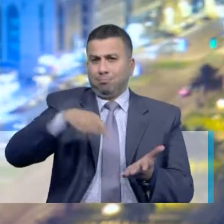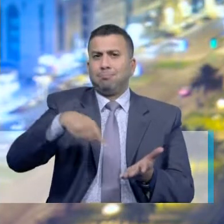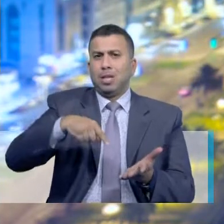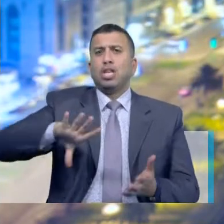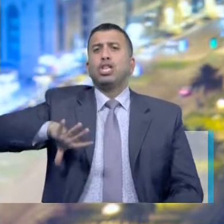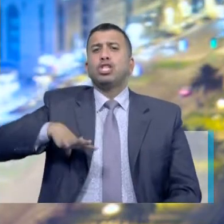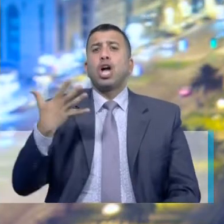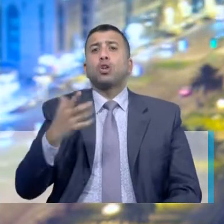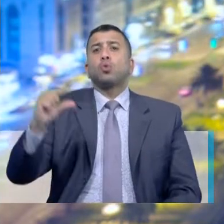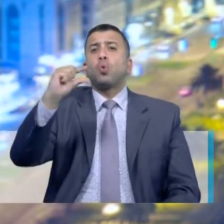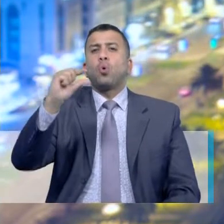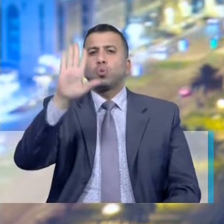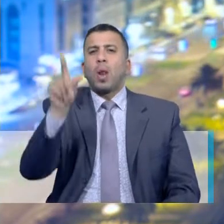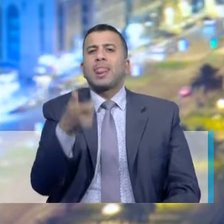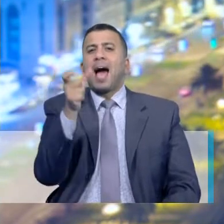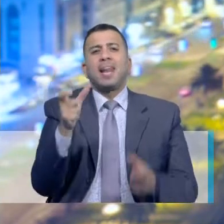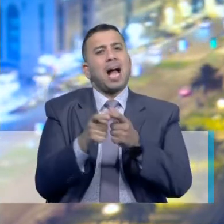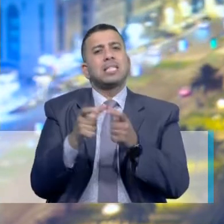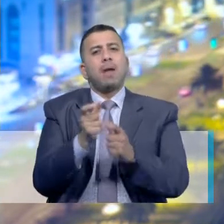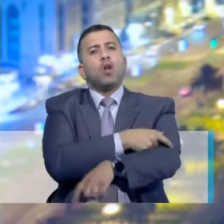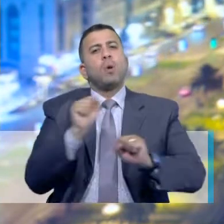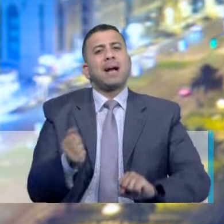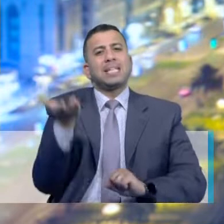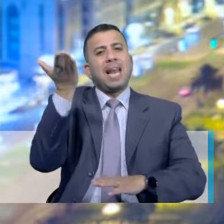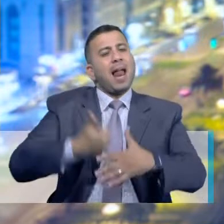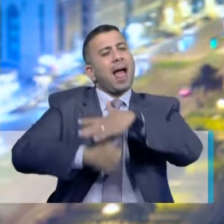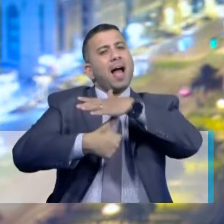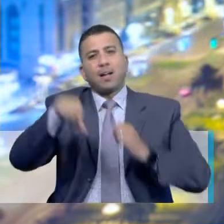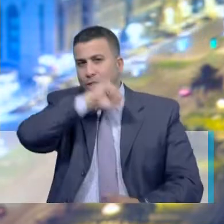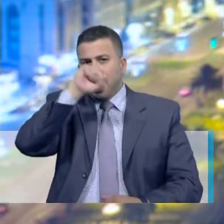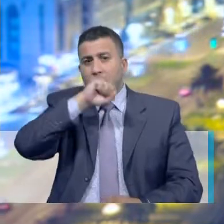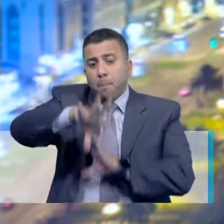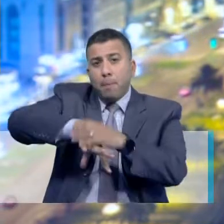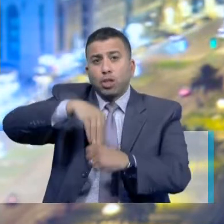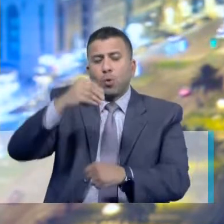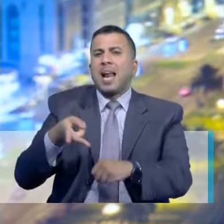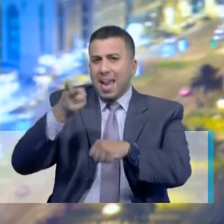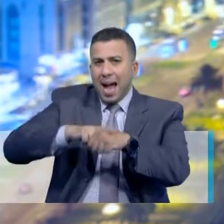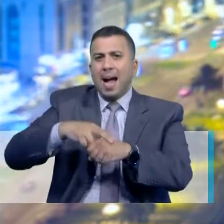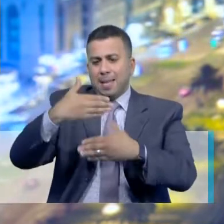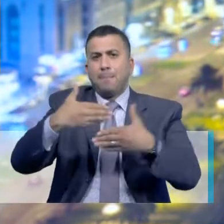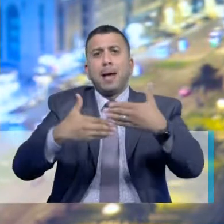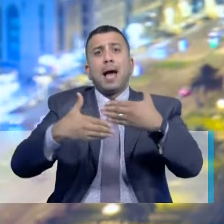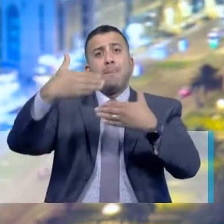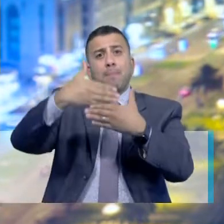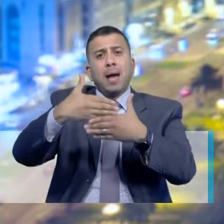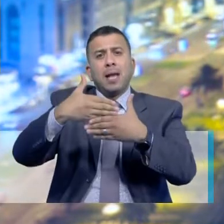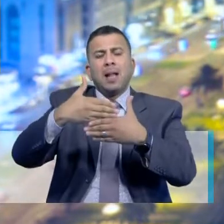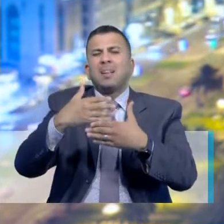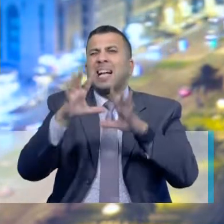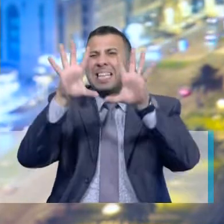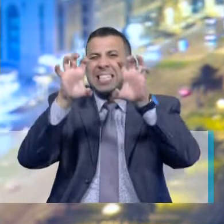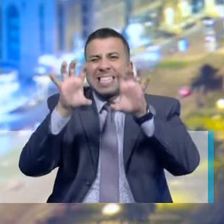اعتمد صاحب السمو الشيخ الدكتور سلطان بن محمد القاسمي عضو المجلس الأعلى حاكم الشارقة مشروعا لإعادة بناء